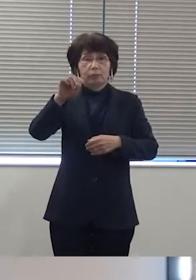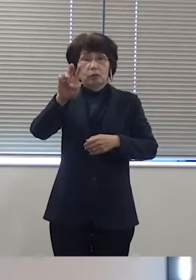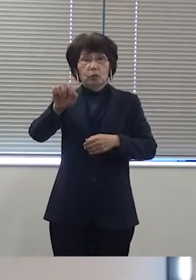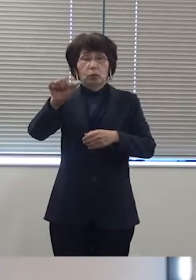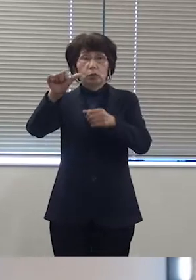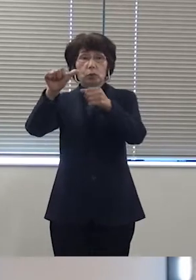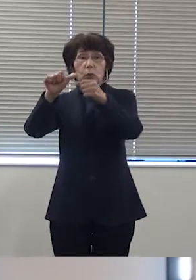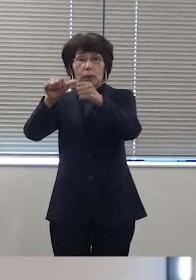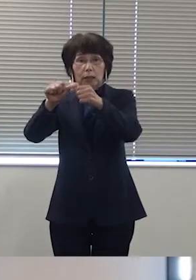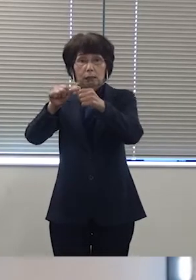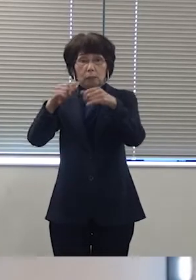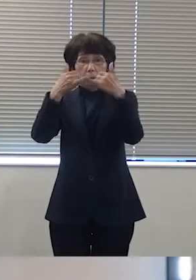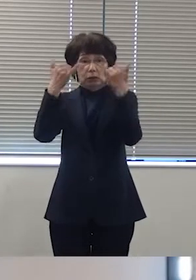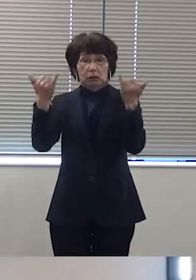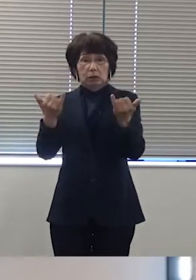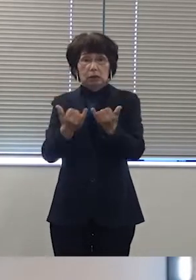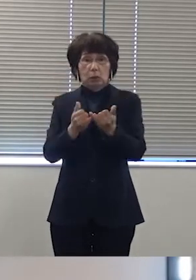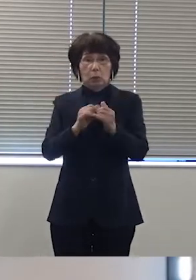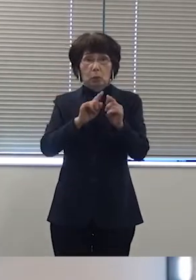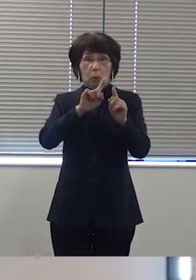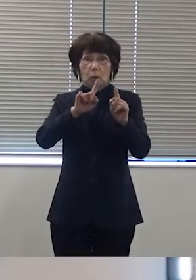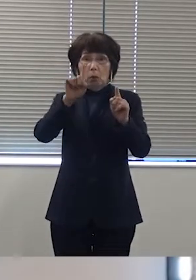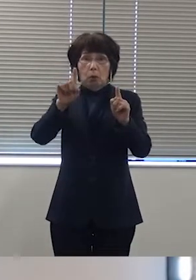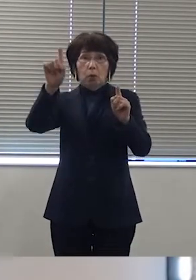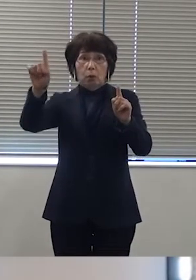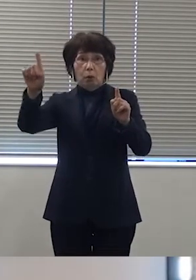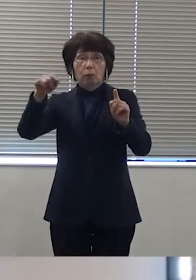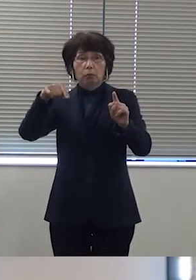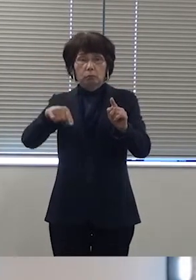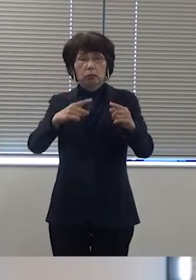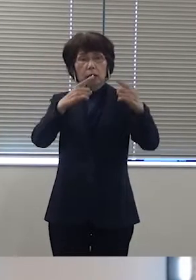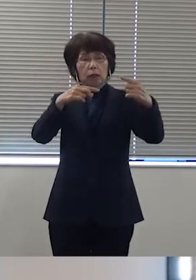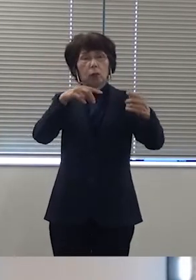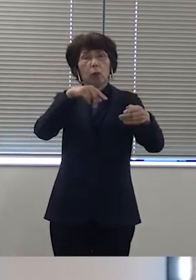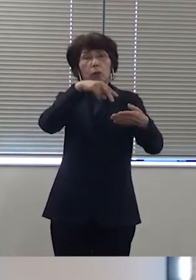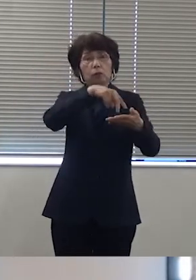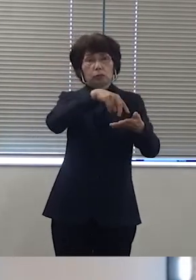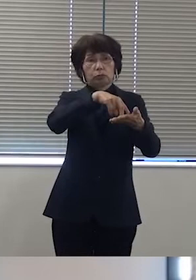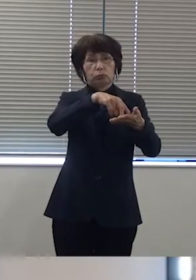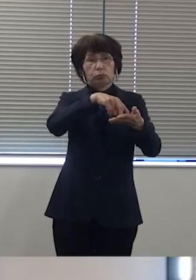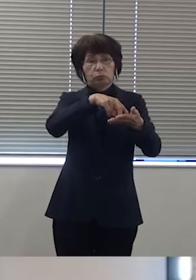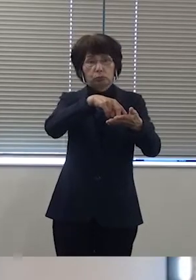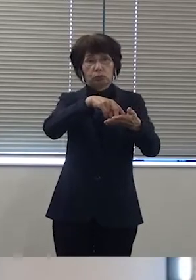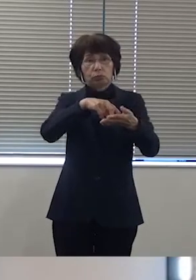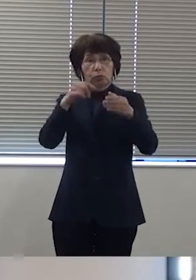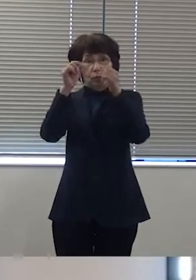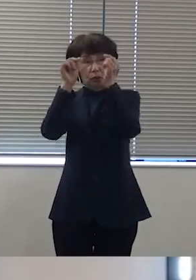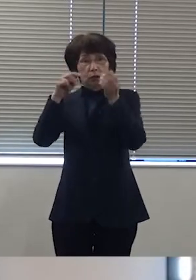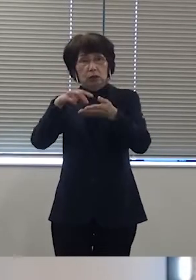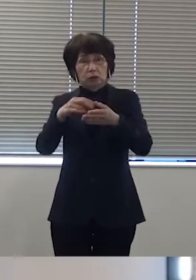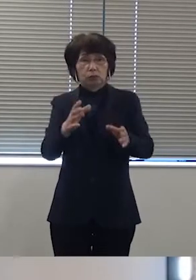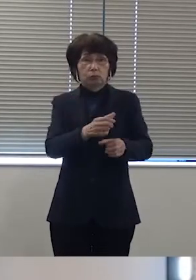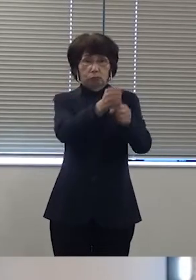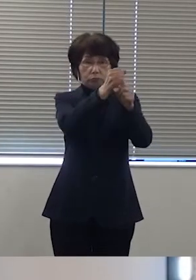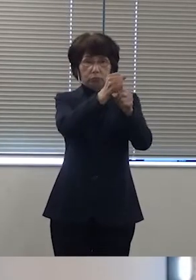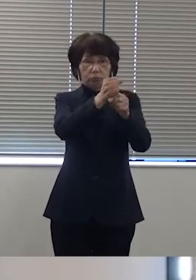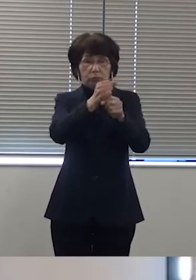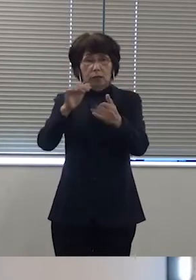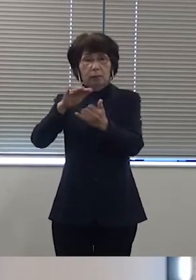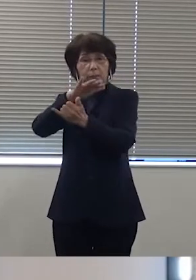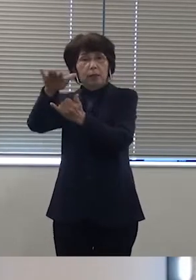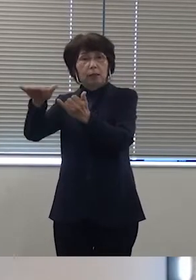公立の統廃合と民間については5から7地区を選定して、その中